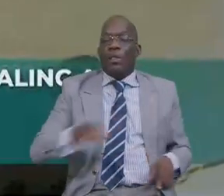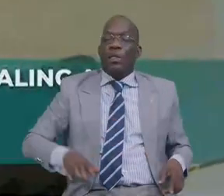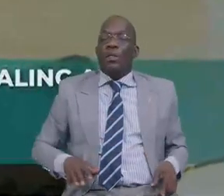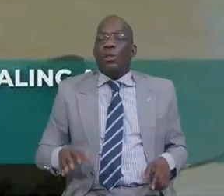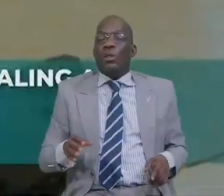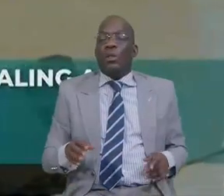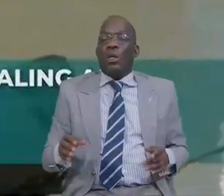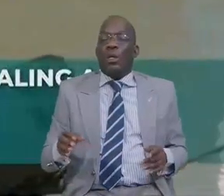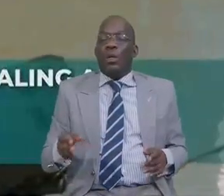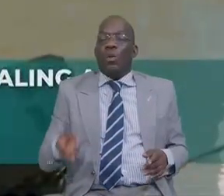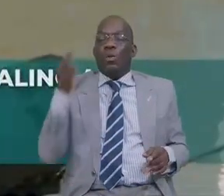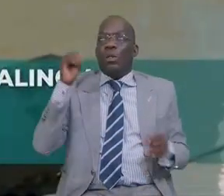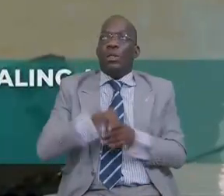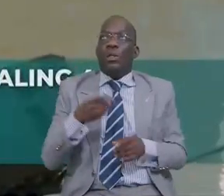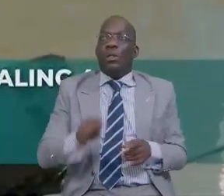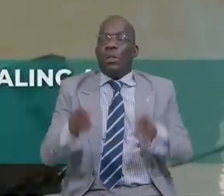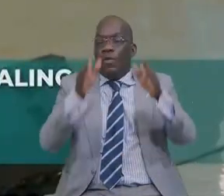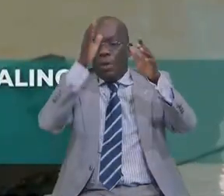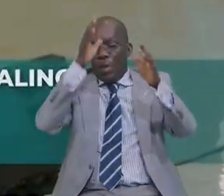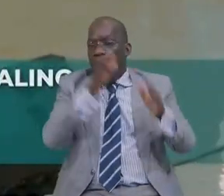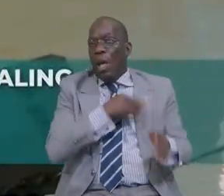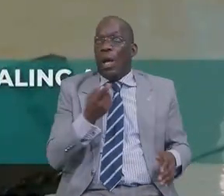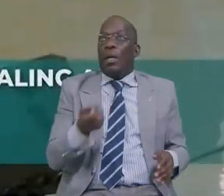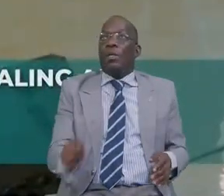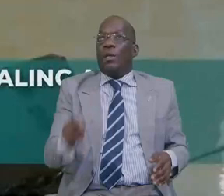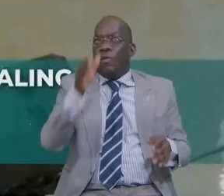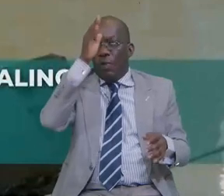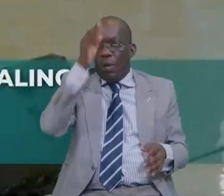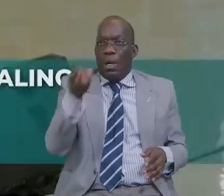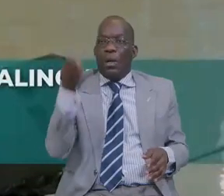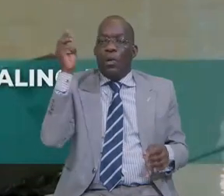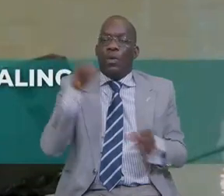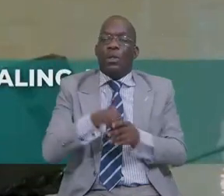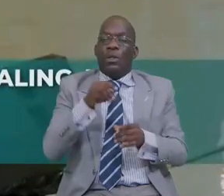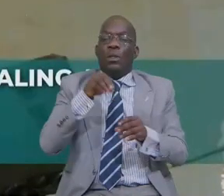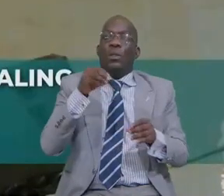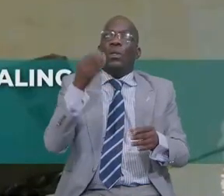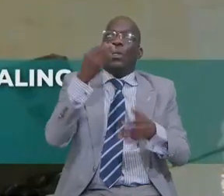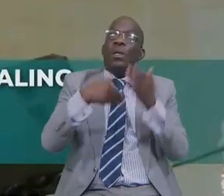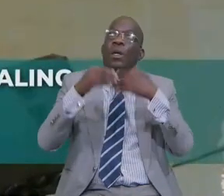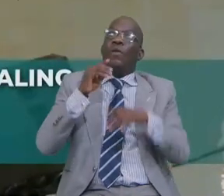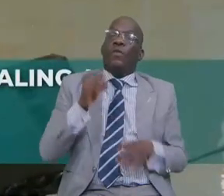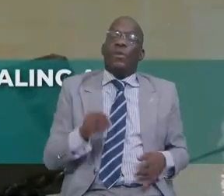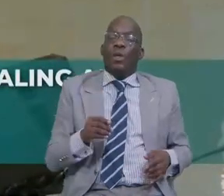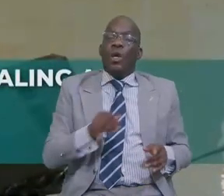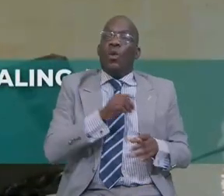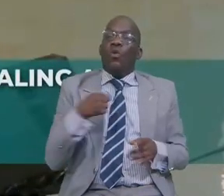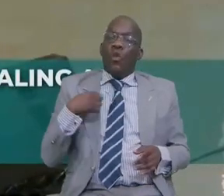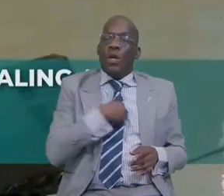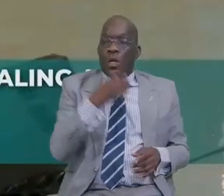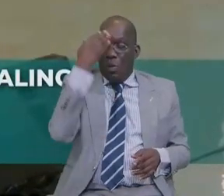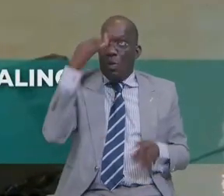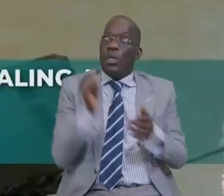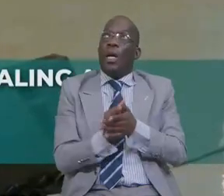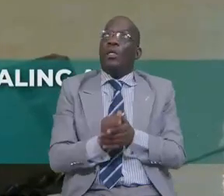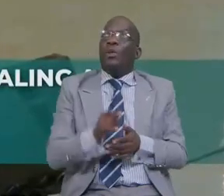Jésus-Christ était dans le Père. Et le Père était au ciel. Nous le savons parce que quand il était